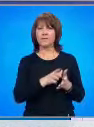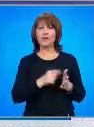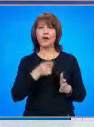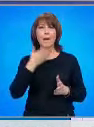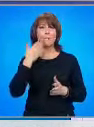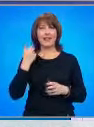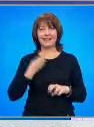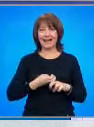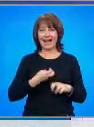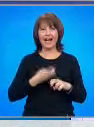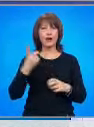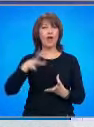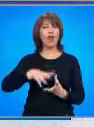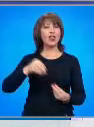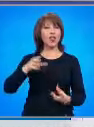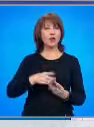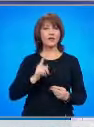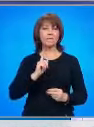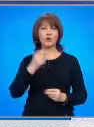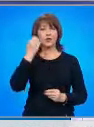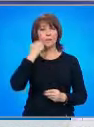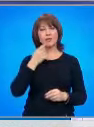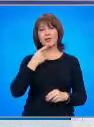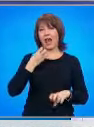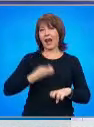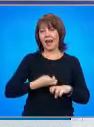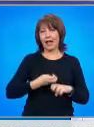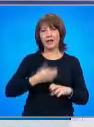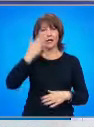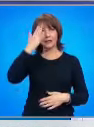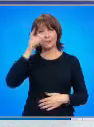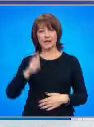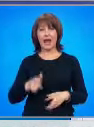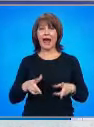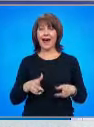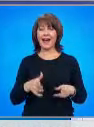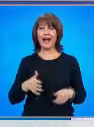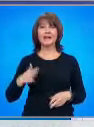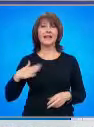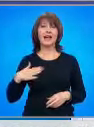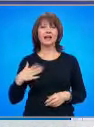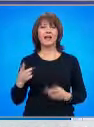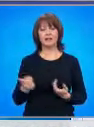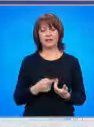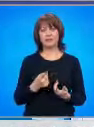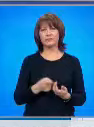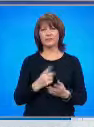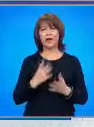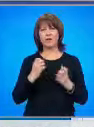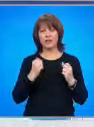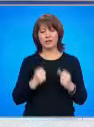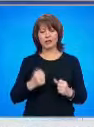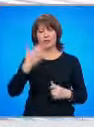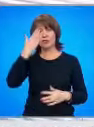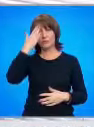лекар от болница Лозенец и може да бъде полезно и за медиците, и за пациентите. Ракът на гърдата е най-честото злокачествено заболяване